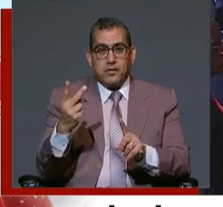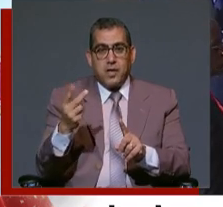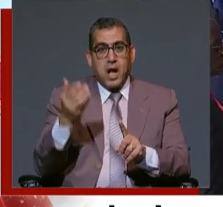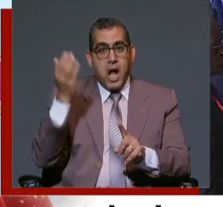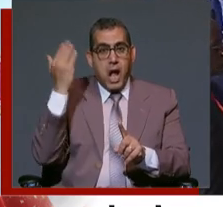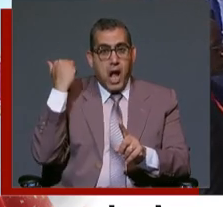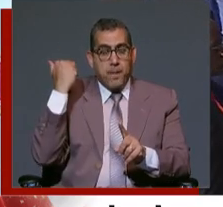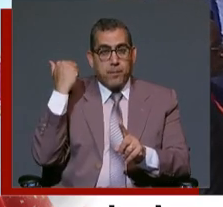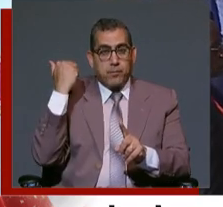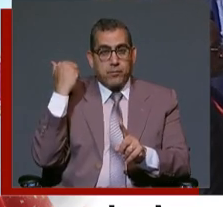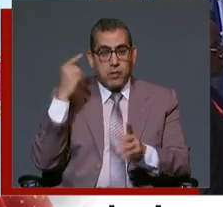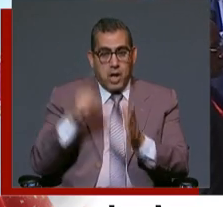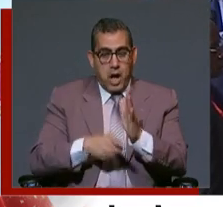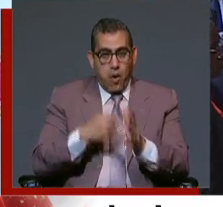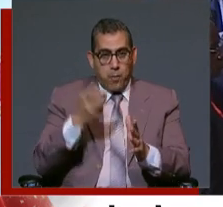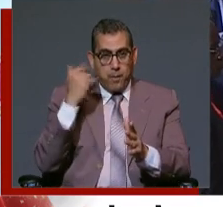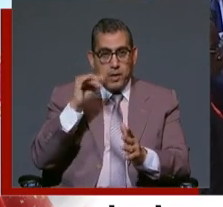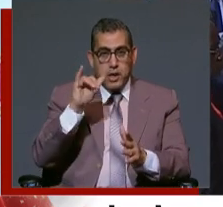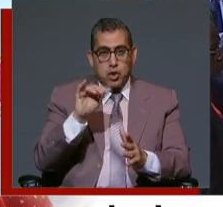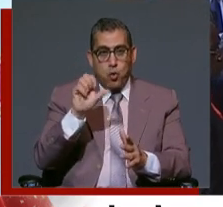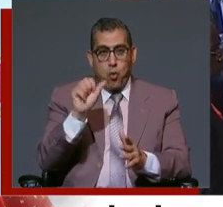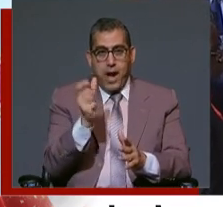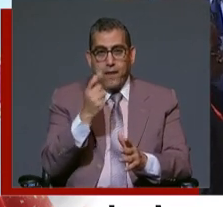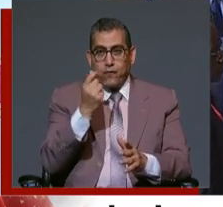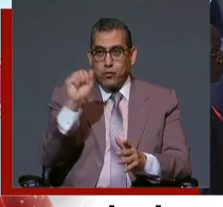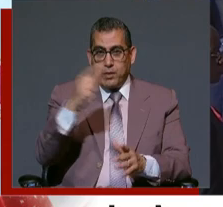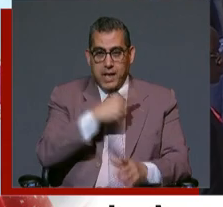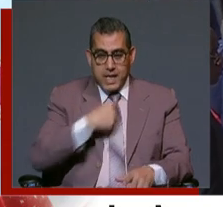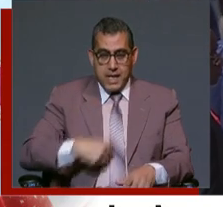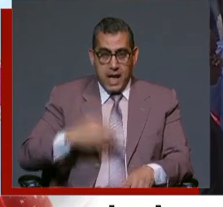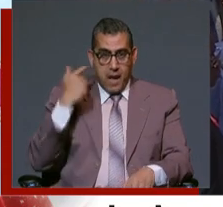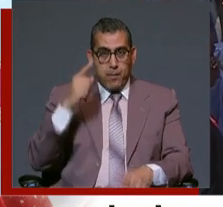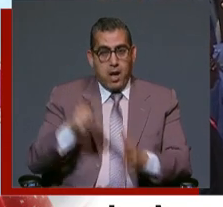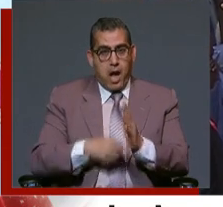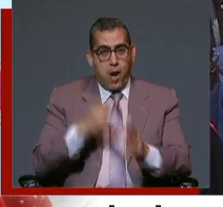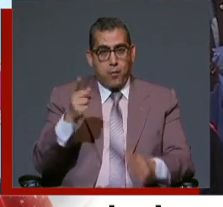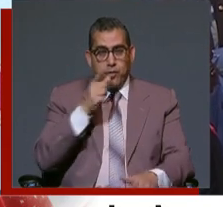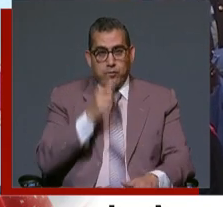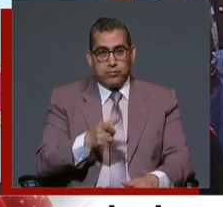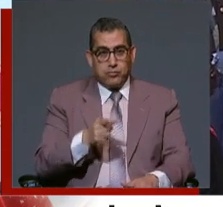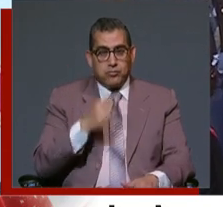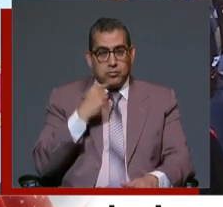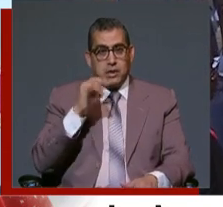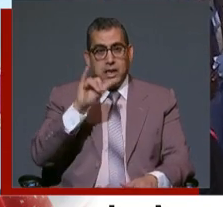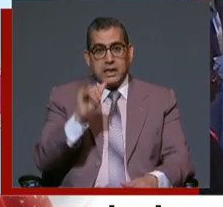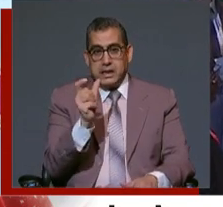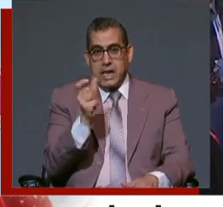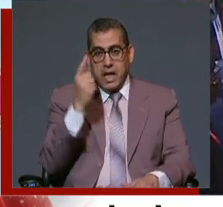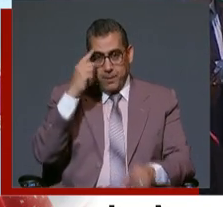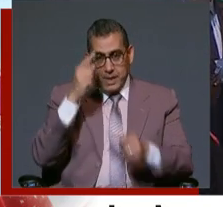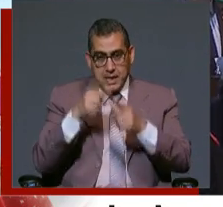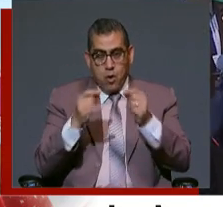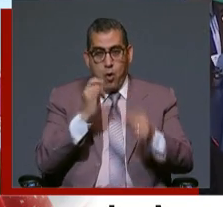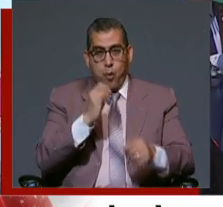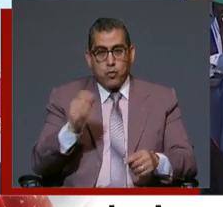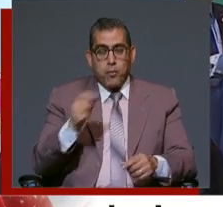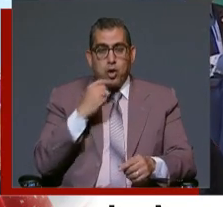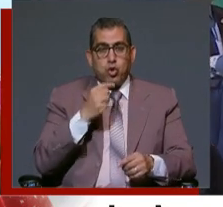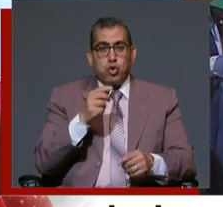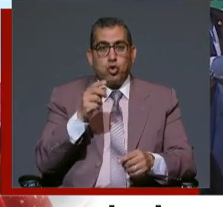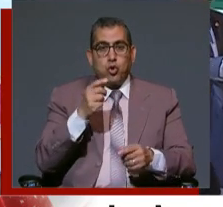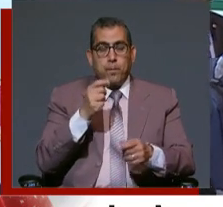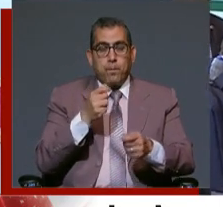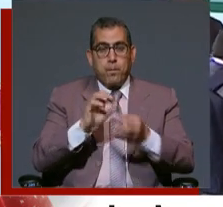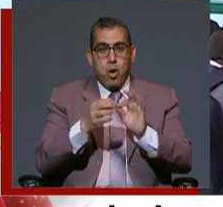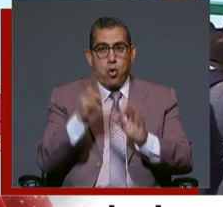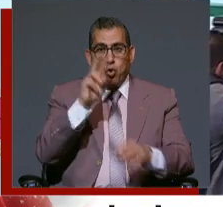اصدرنا باليوان، اصدرنا بالين من حوالي سنه، اصدرنا بالين 500 مليون دولار مقابل بتاعهم